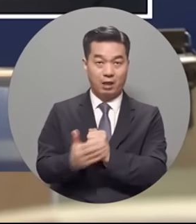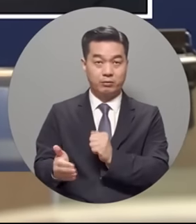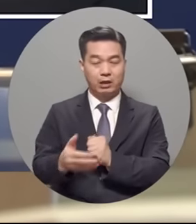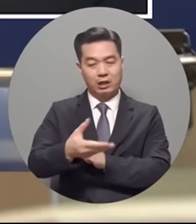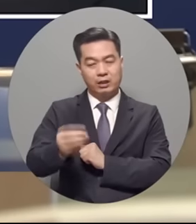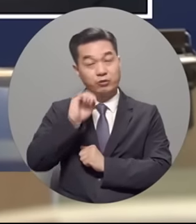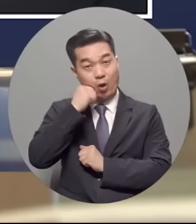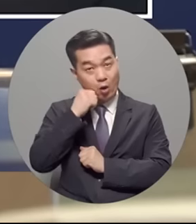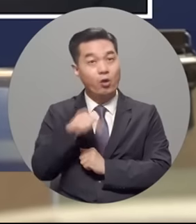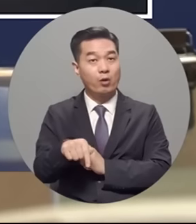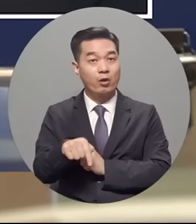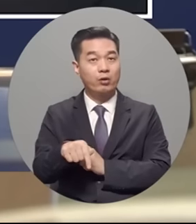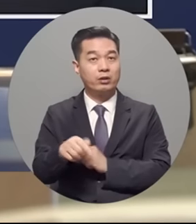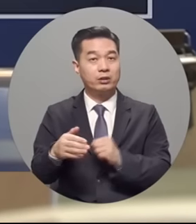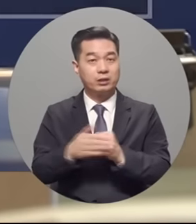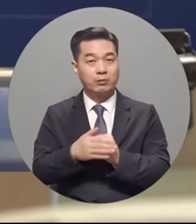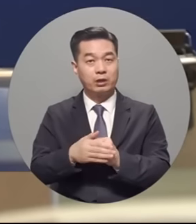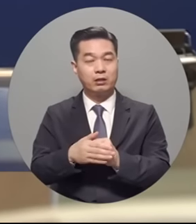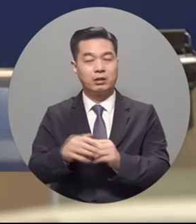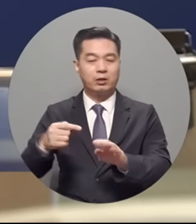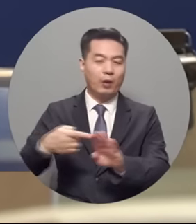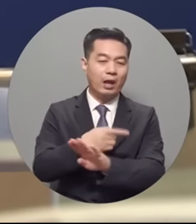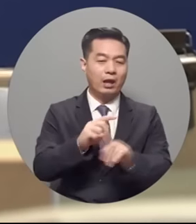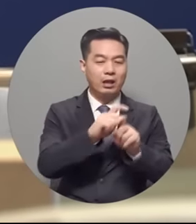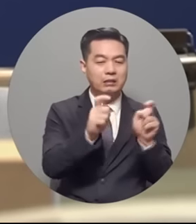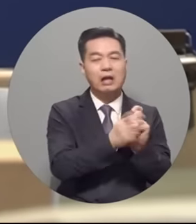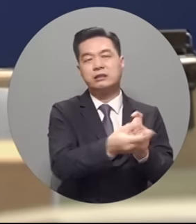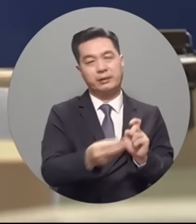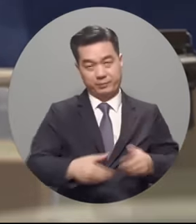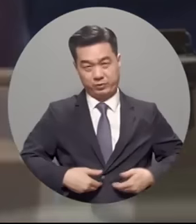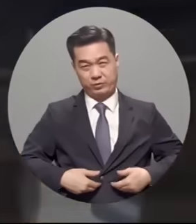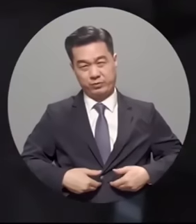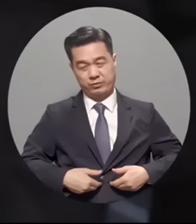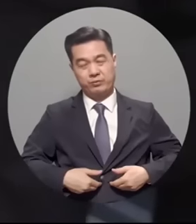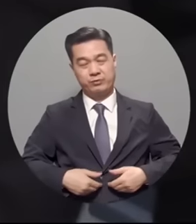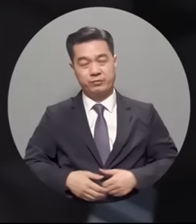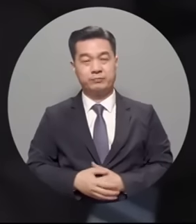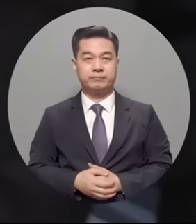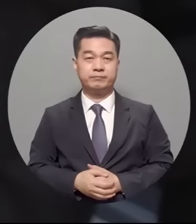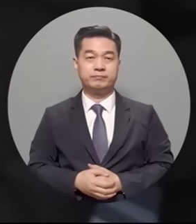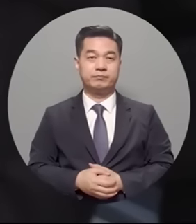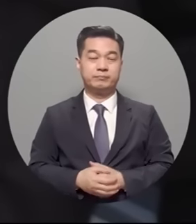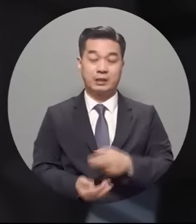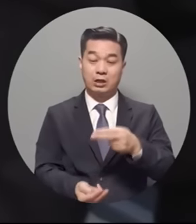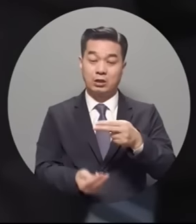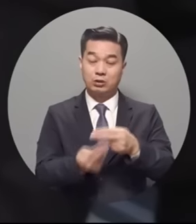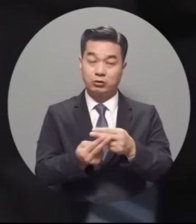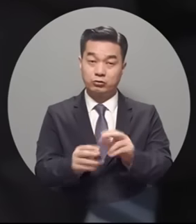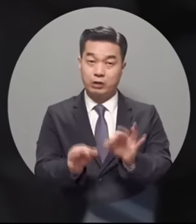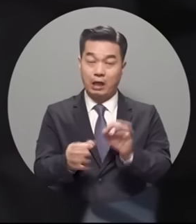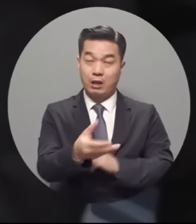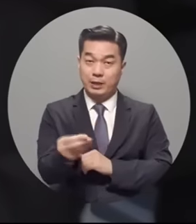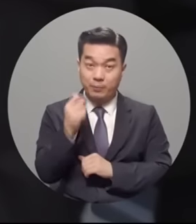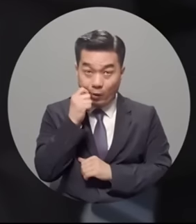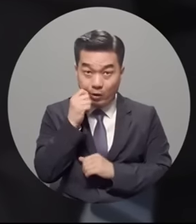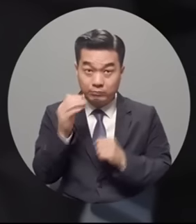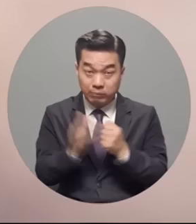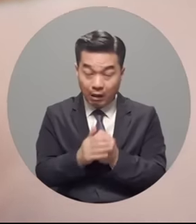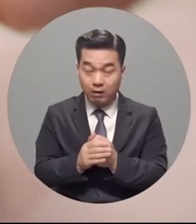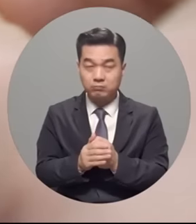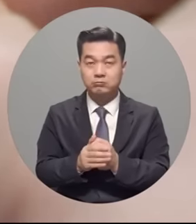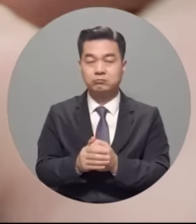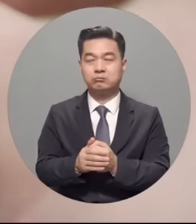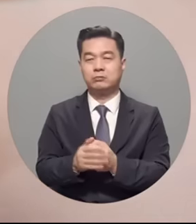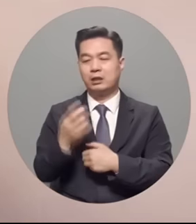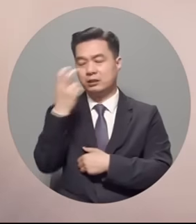거죠. 제도권 밖으로 밀려나는 거죠. 대출 문턱을 못 넘은 중저신용자가 몰리면서 별도 심사 없이